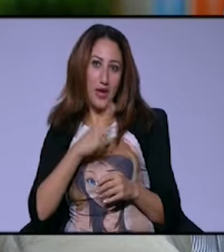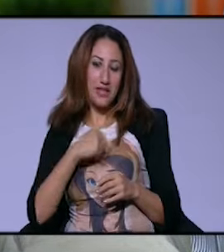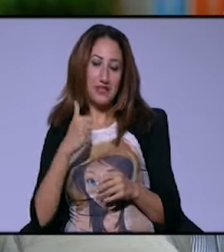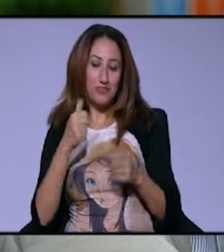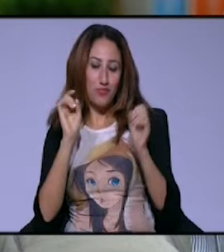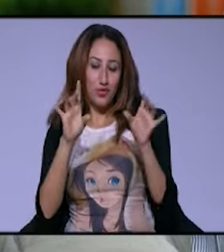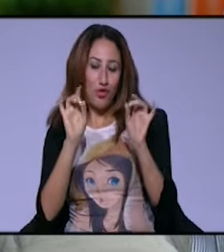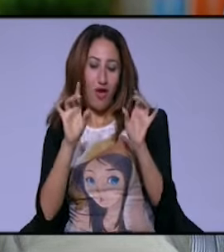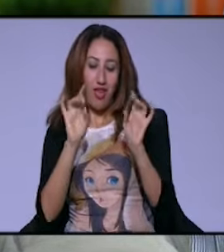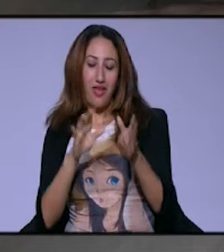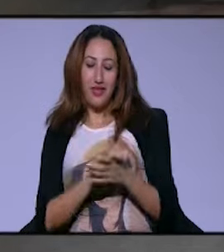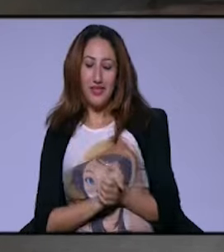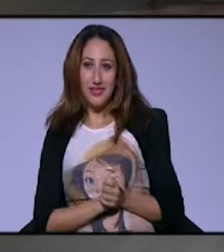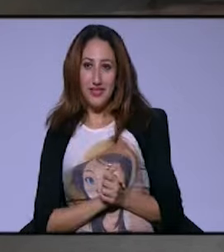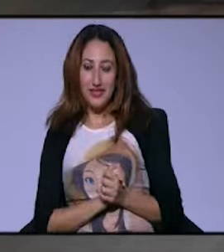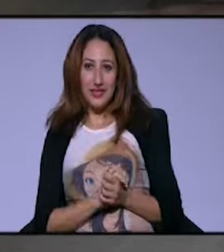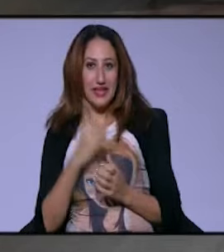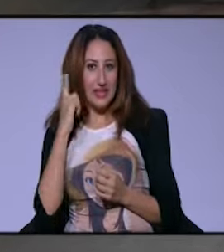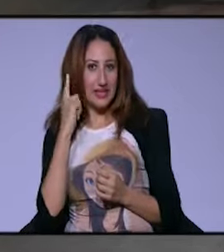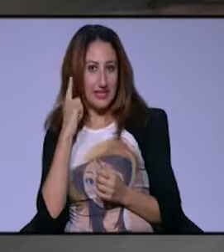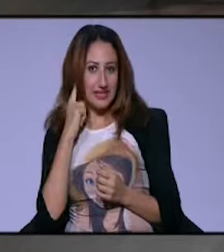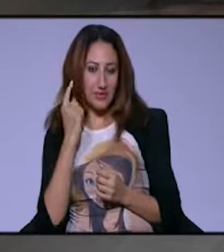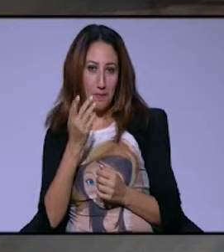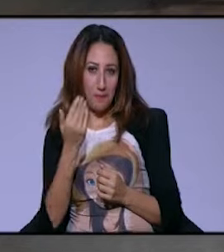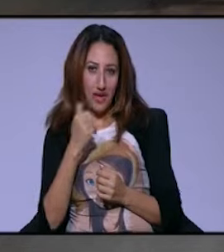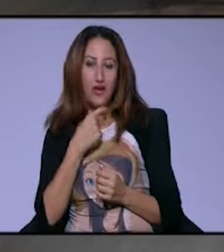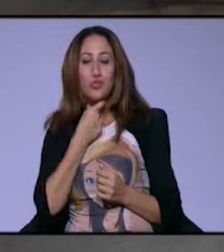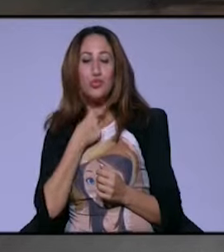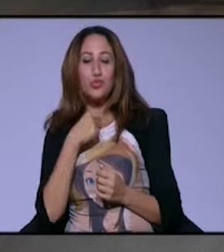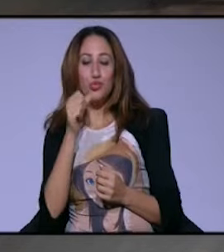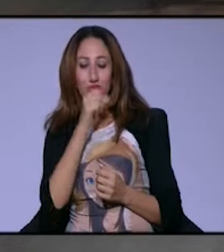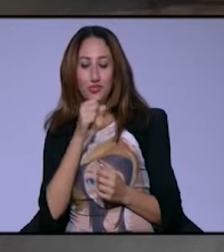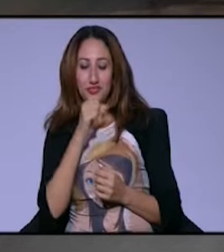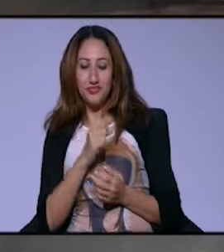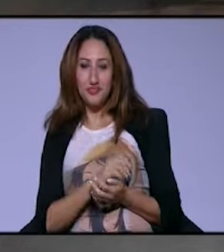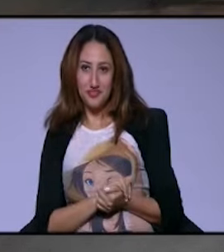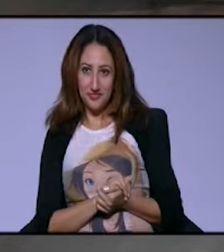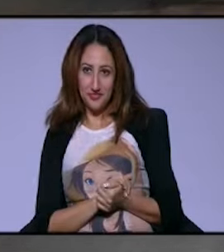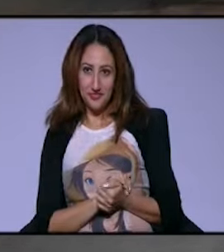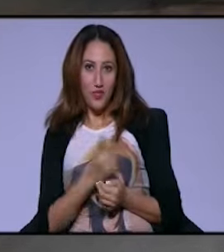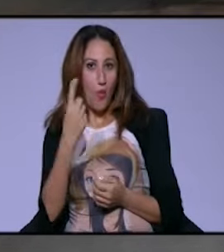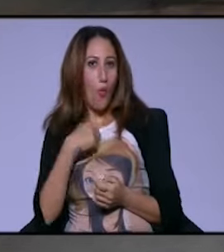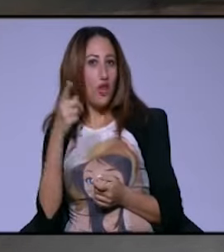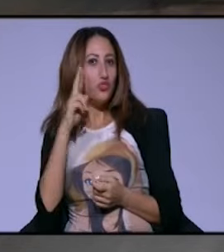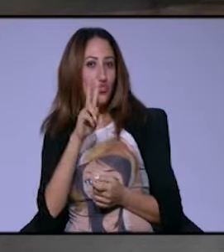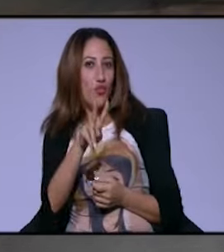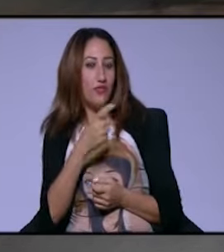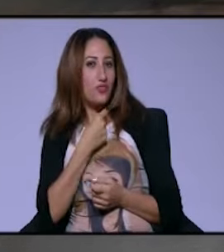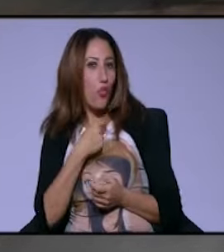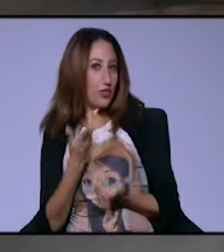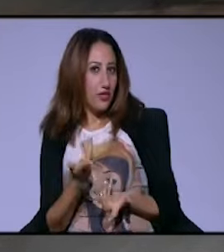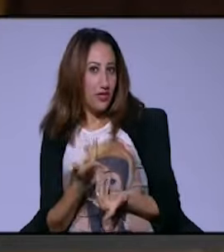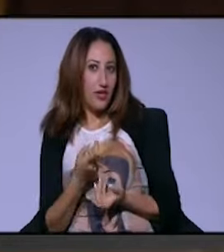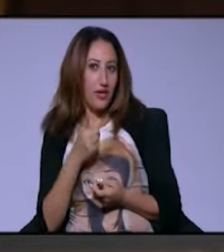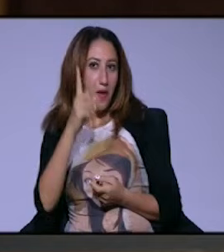الله. يا ريت نسمعه كده مع بعض، انا عايزه يعني تسمعي صوته عشان تحكمي عليه وتقول لنا رايك ايه. يعني هو راجل فنان